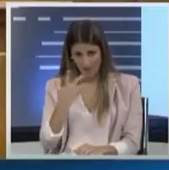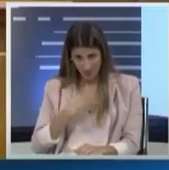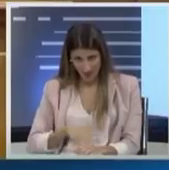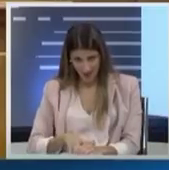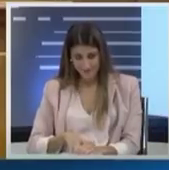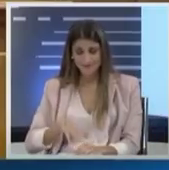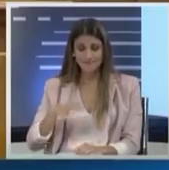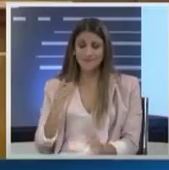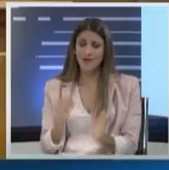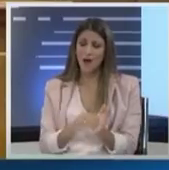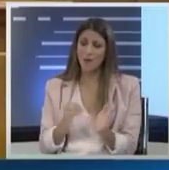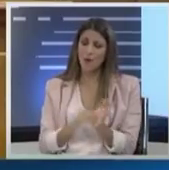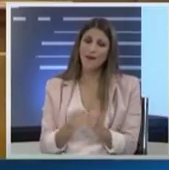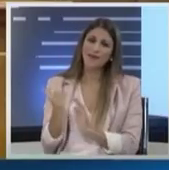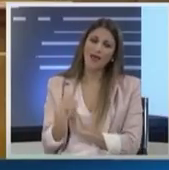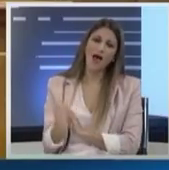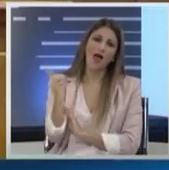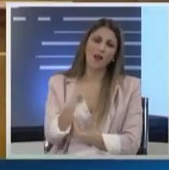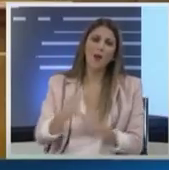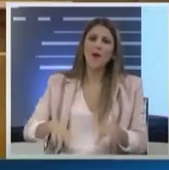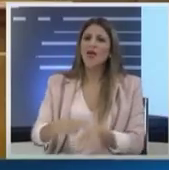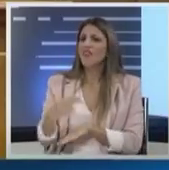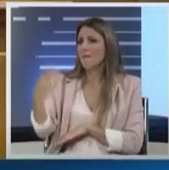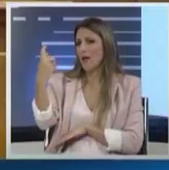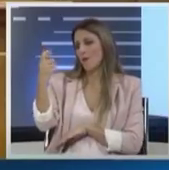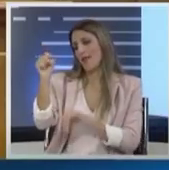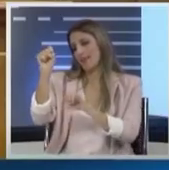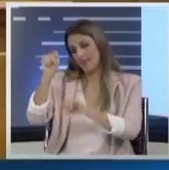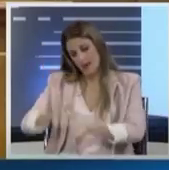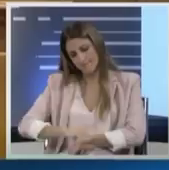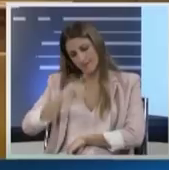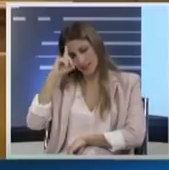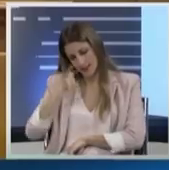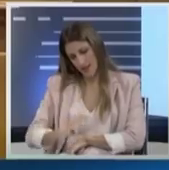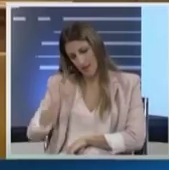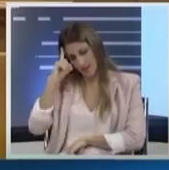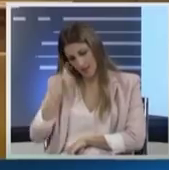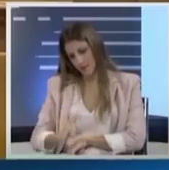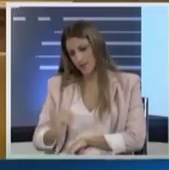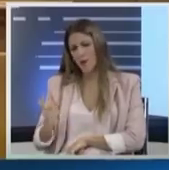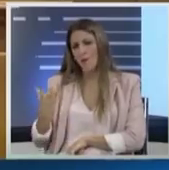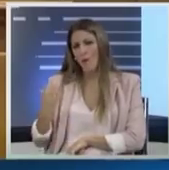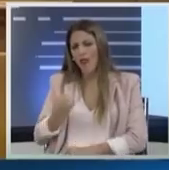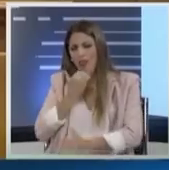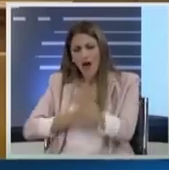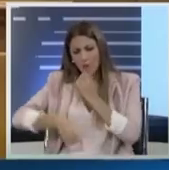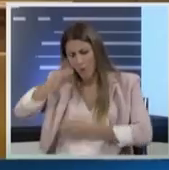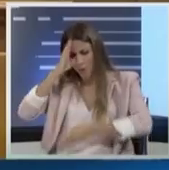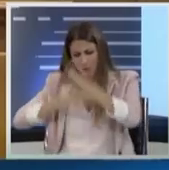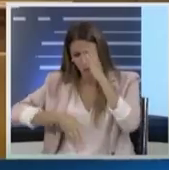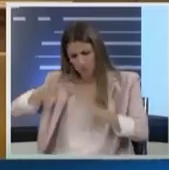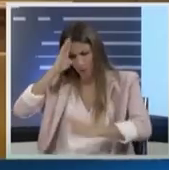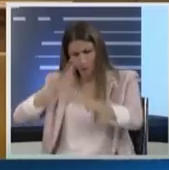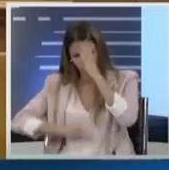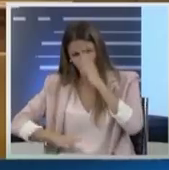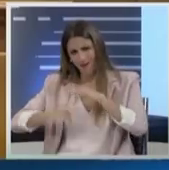Είναι, βεβαίως, στα θέματα της οικονομίας έχουμε οδηγείται την παράταξή σας από το ένα στραπάτσο στο άλλο, αλλά